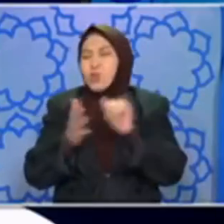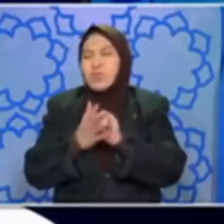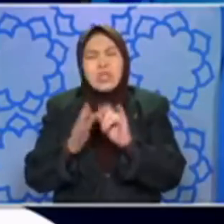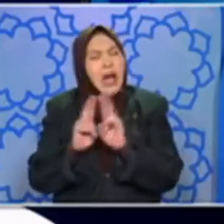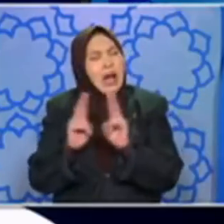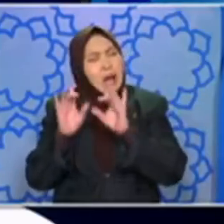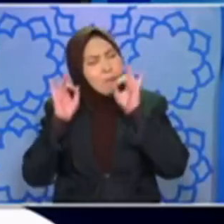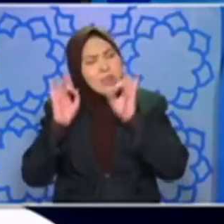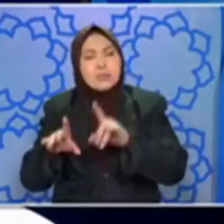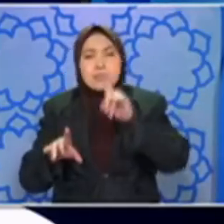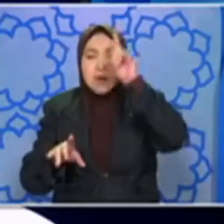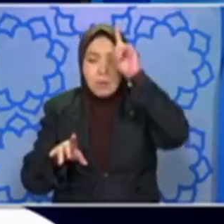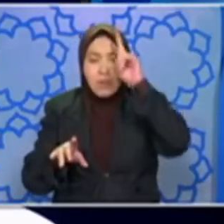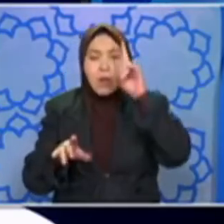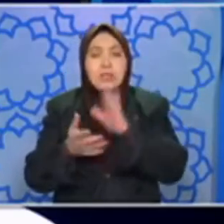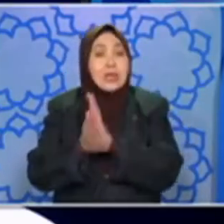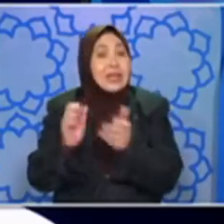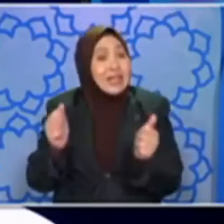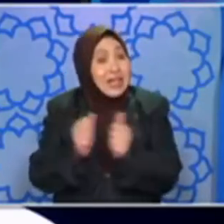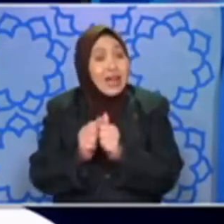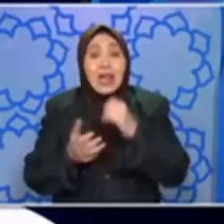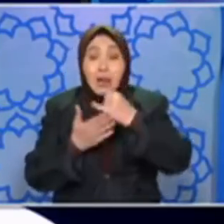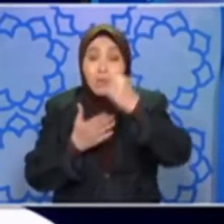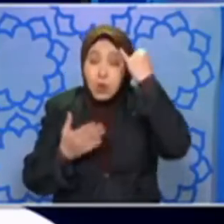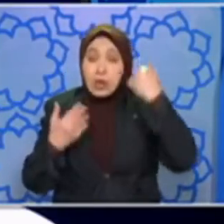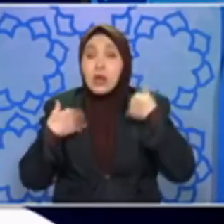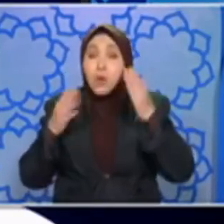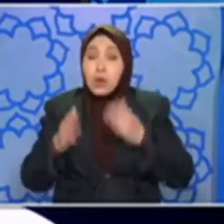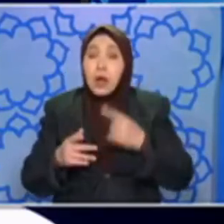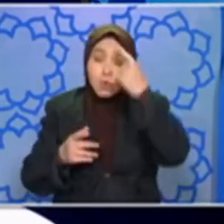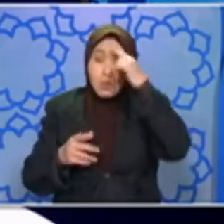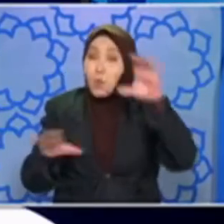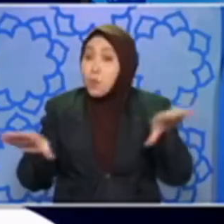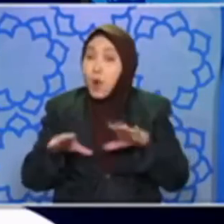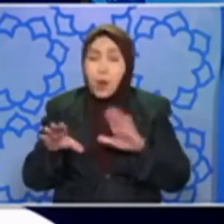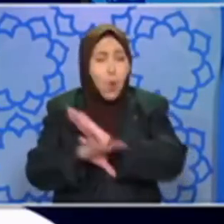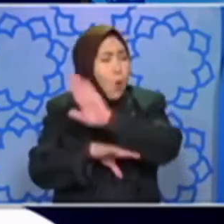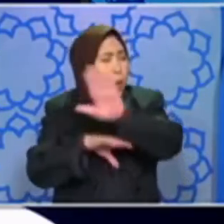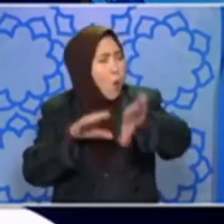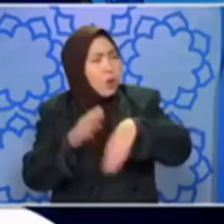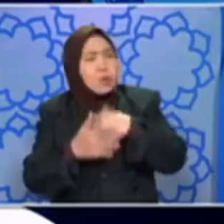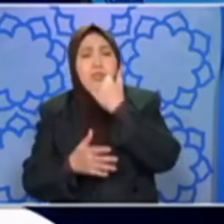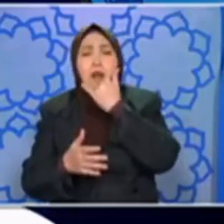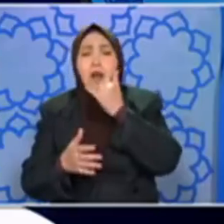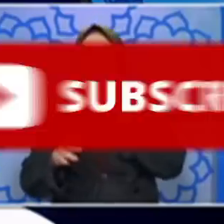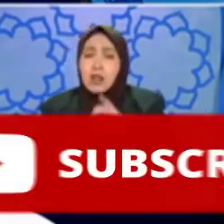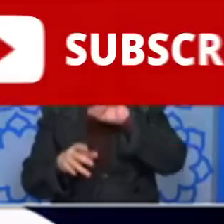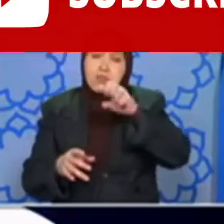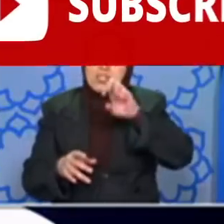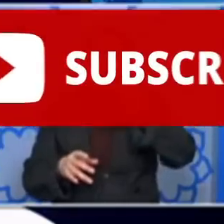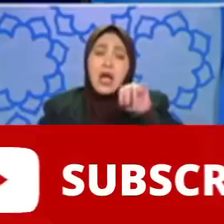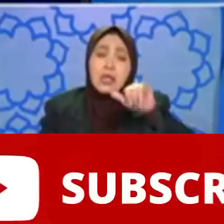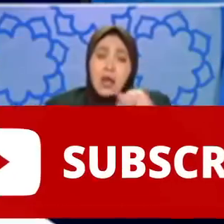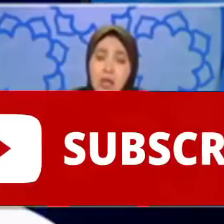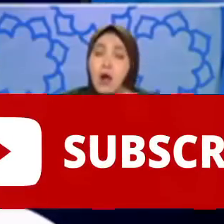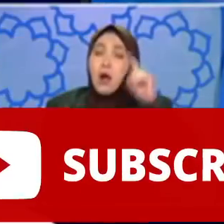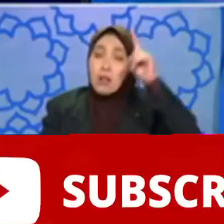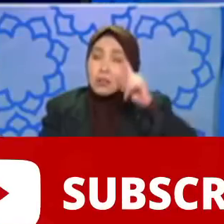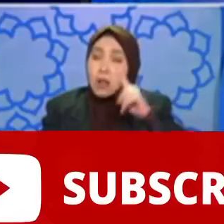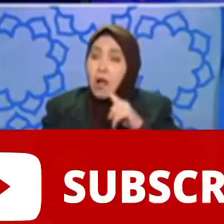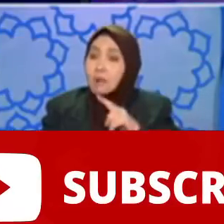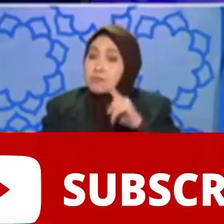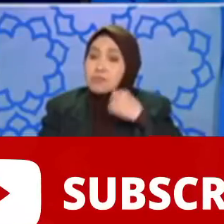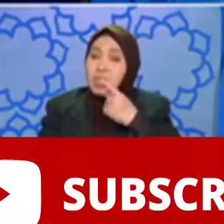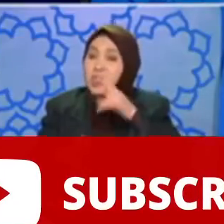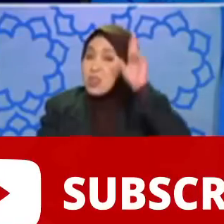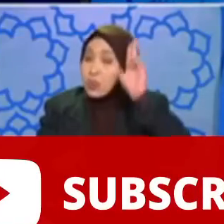Tuhanmu. Dengan ilmu, ada orang gunakan untuk buat segala kesalahan ataupun jenayah yang Allah larang. Tapi dengan